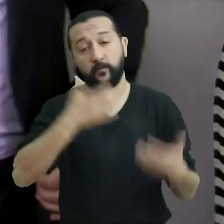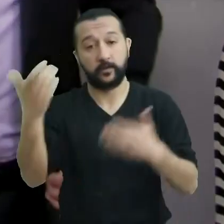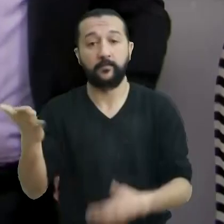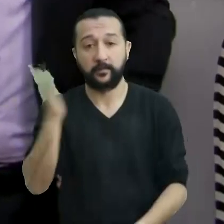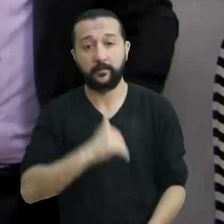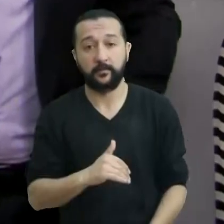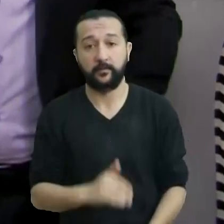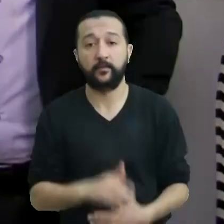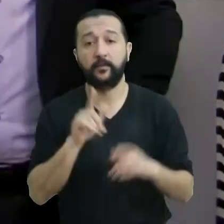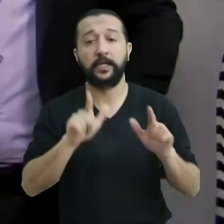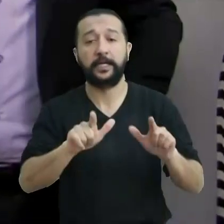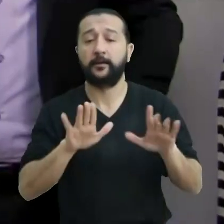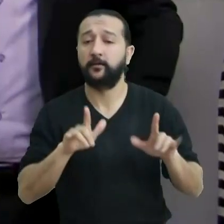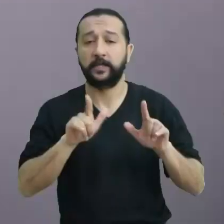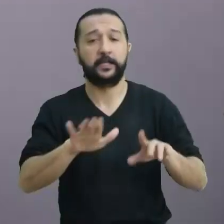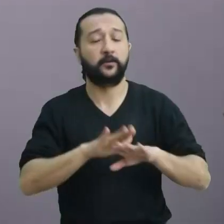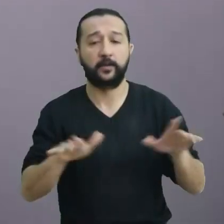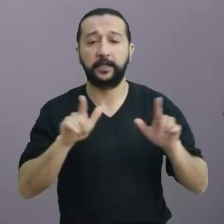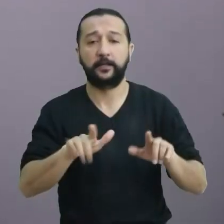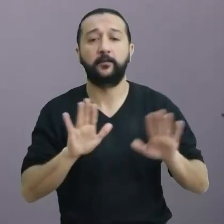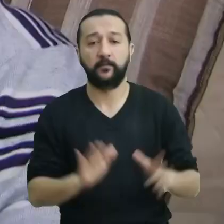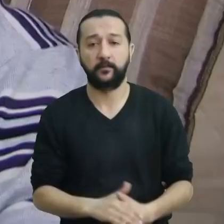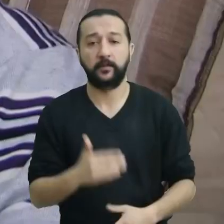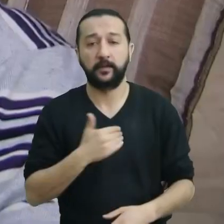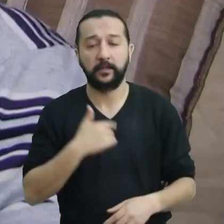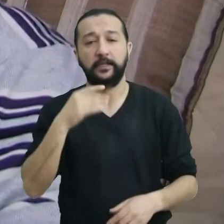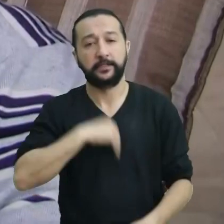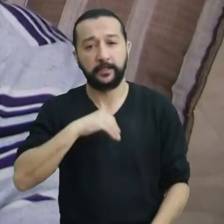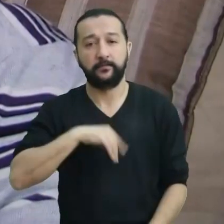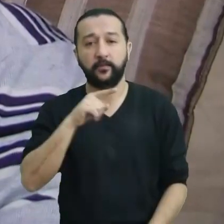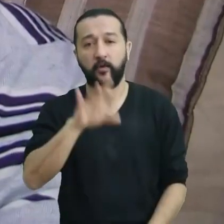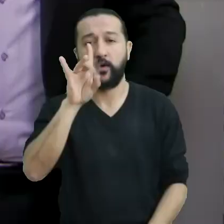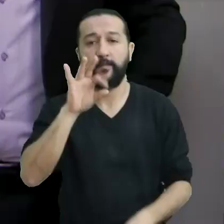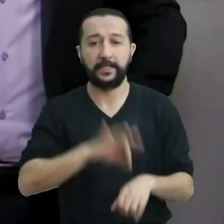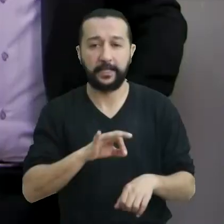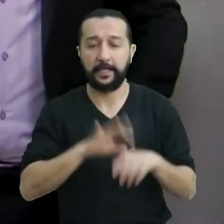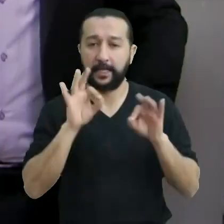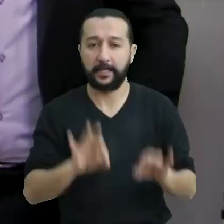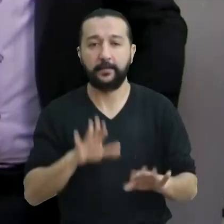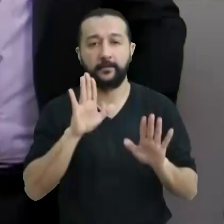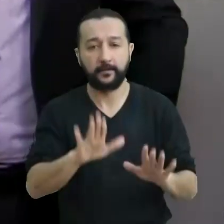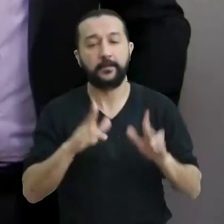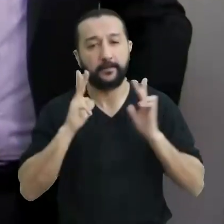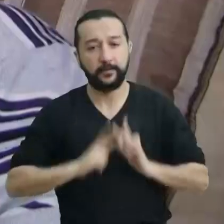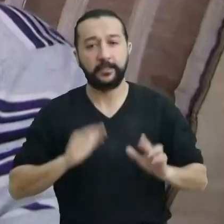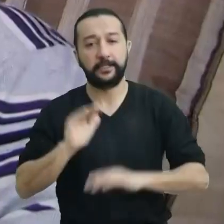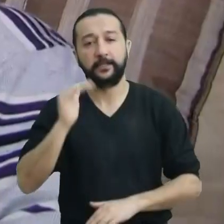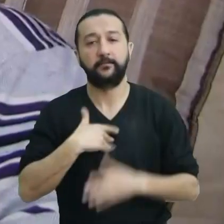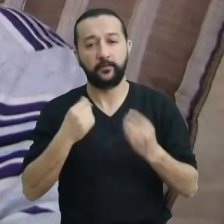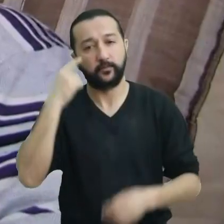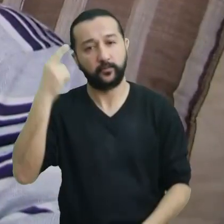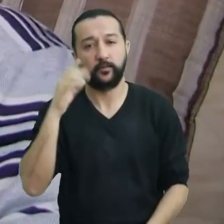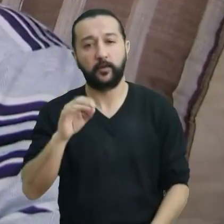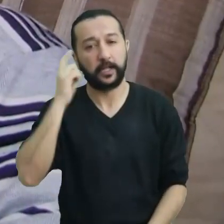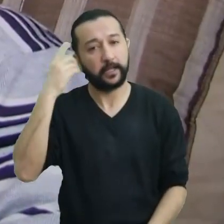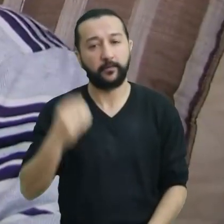haydi. Gerek yok, gerek yok. Zannımca 15 dakikada anca yaşarım gibime